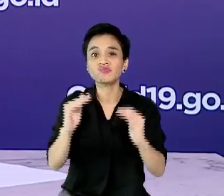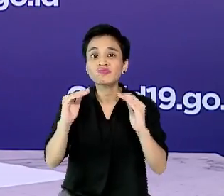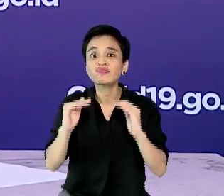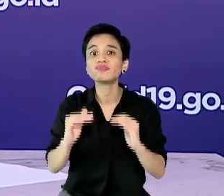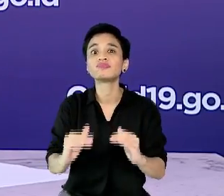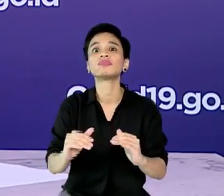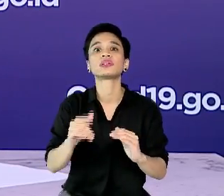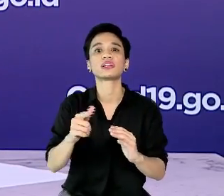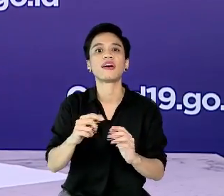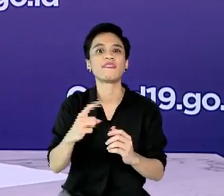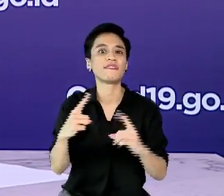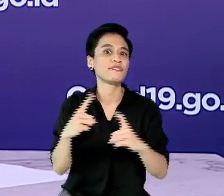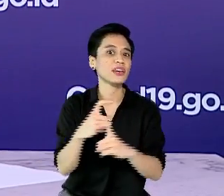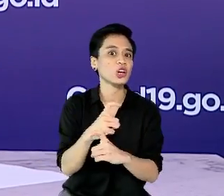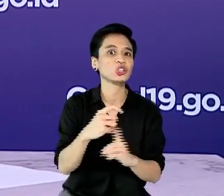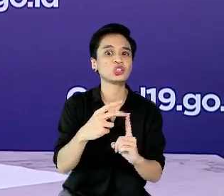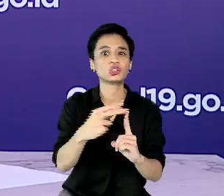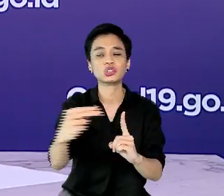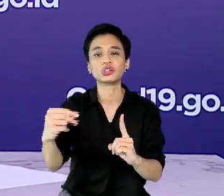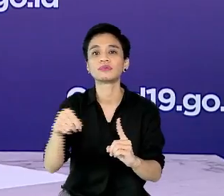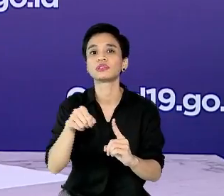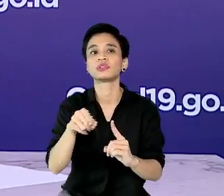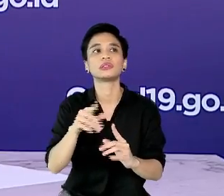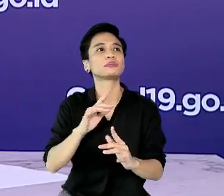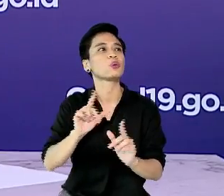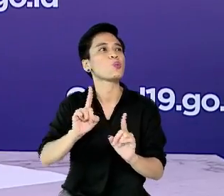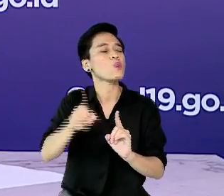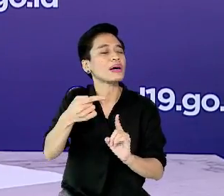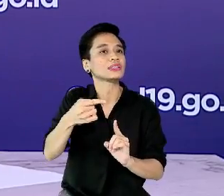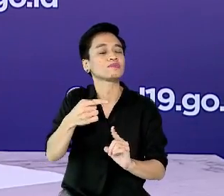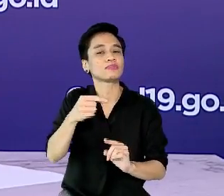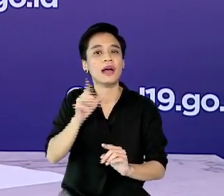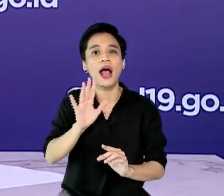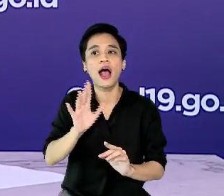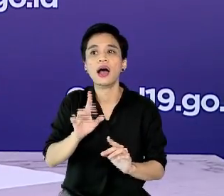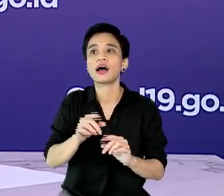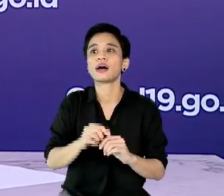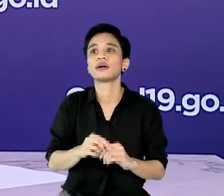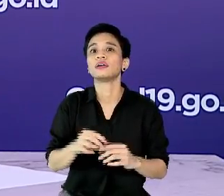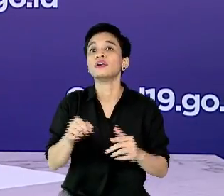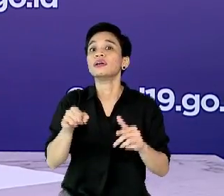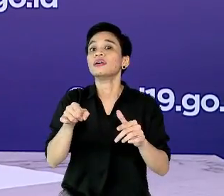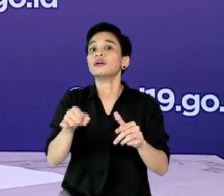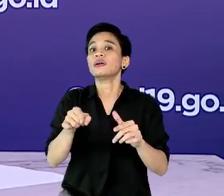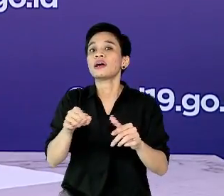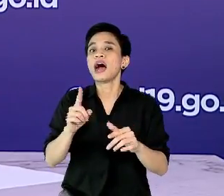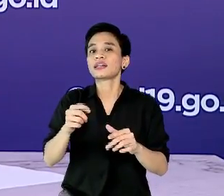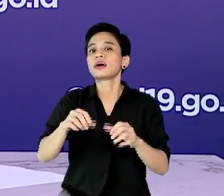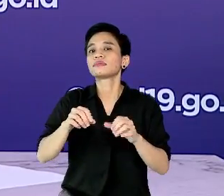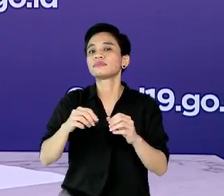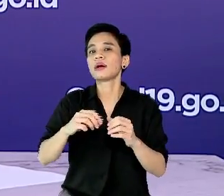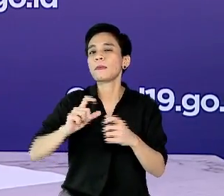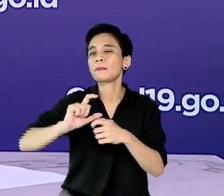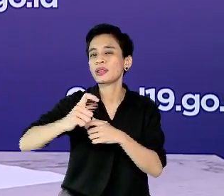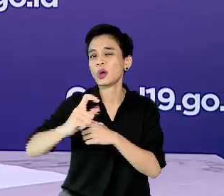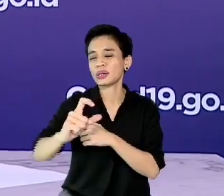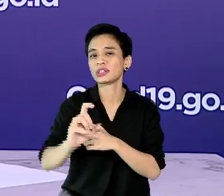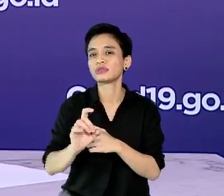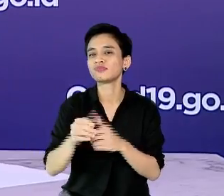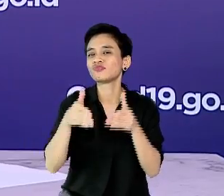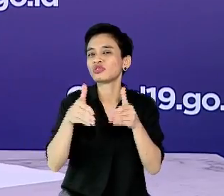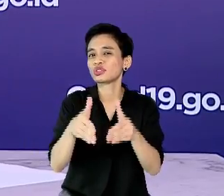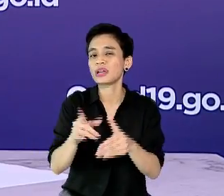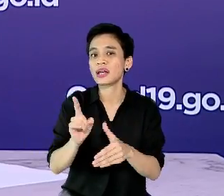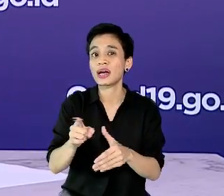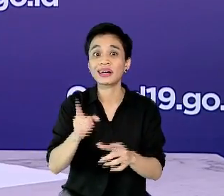strain virus tersebut bukanlah sebuah kewajiban mutlak. Whole genome sequencing memiliki metode khusus dan tidak